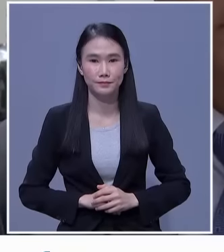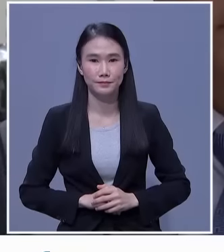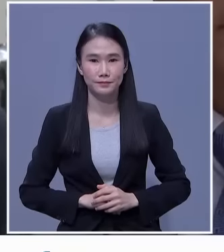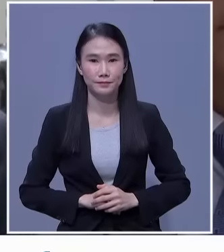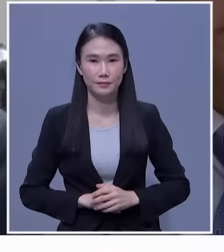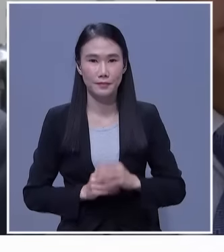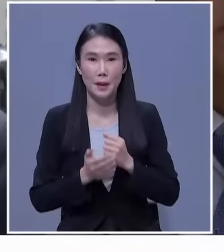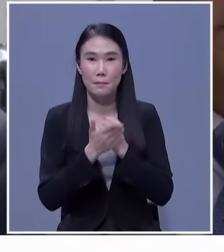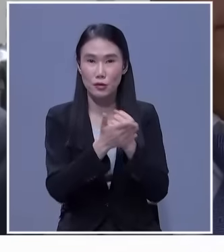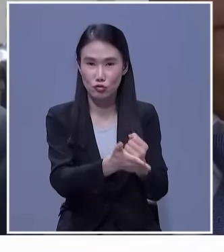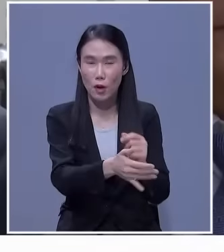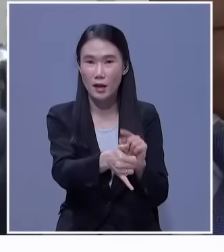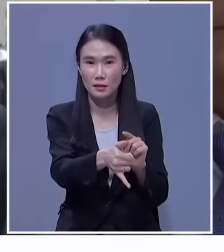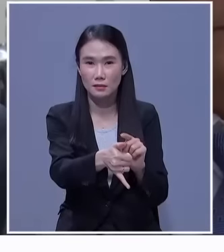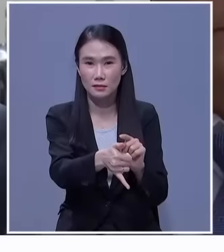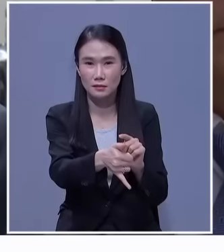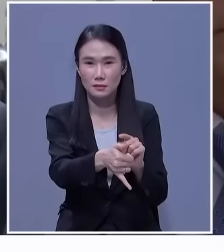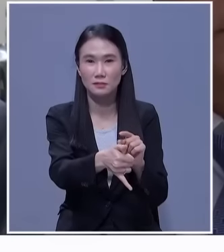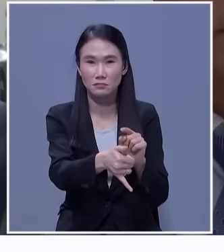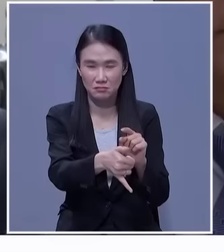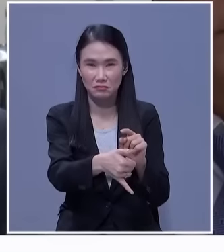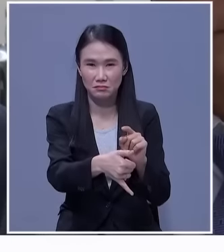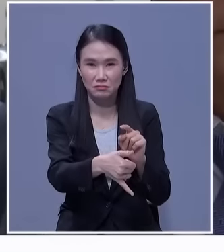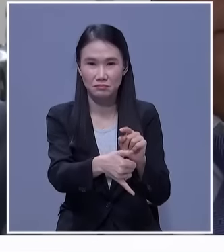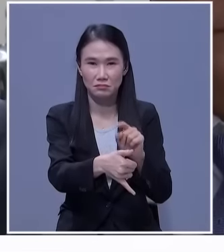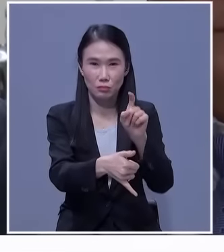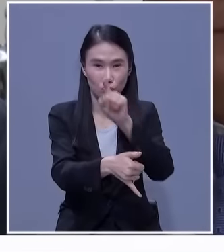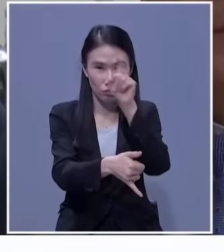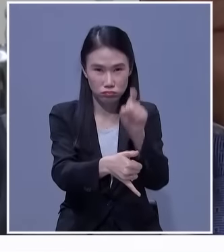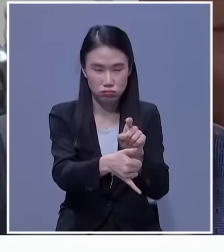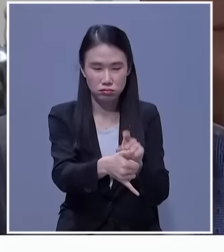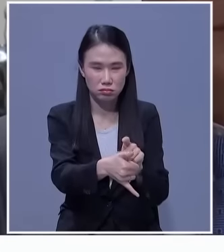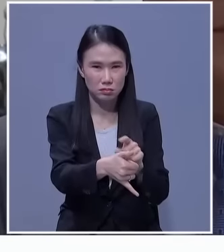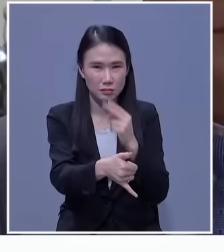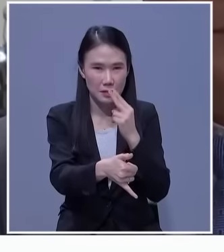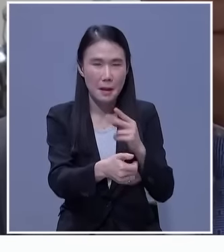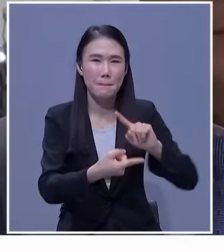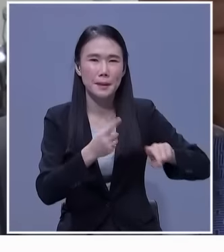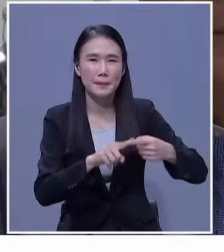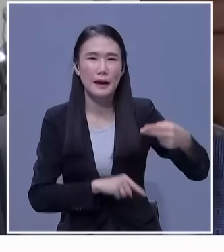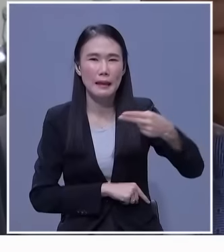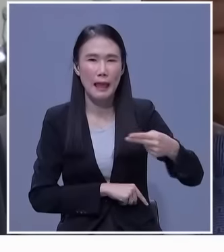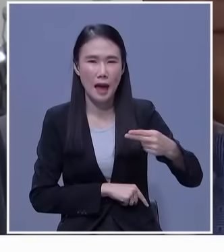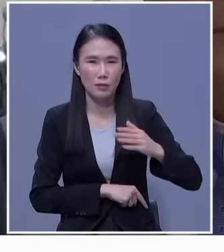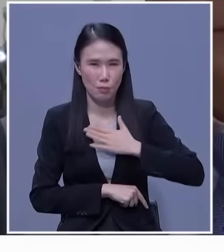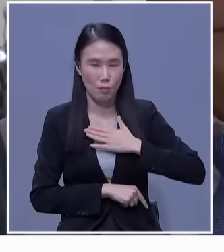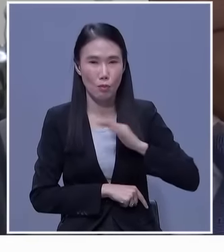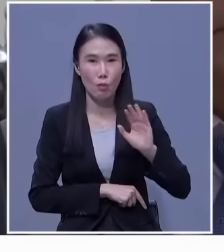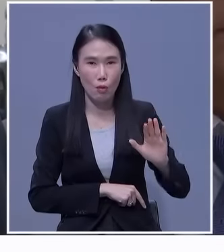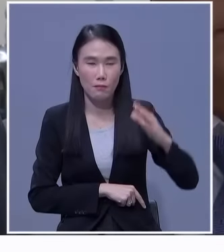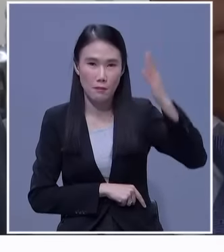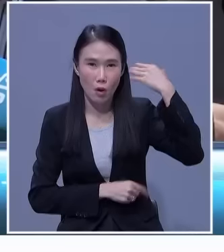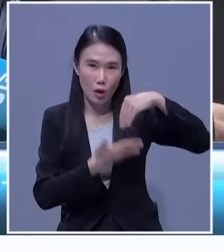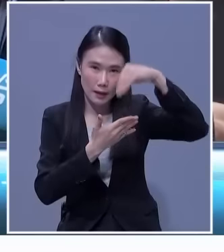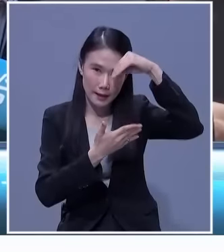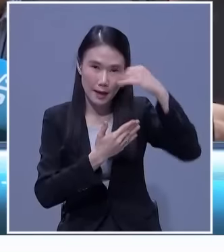เข้าไปช่วยผู้ต้องหาคือบอสเนี่ยเพราะเป็นเพื่อนหลานสาวผมที่เรียนอยู่ที่อัง